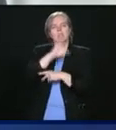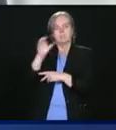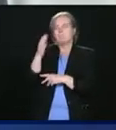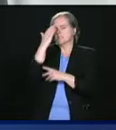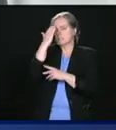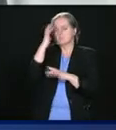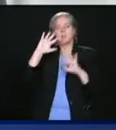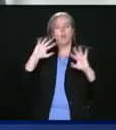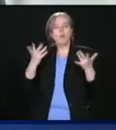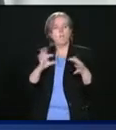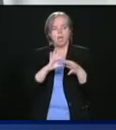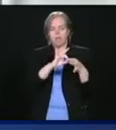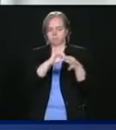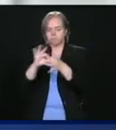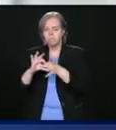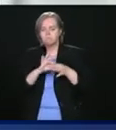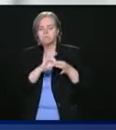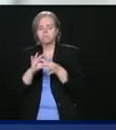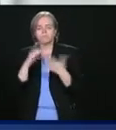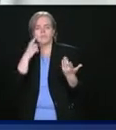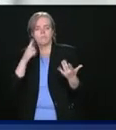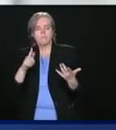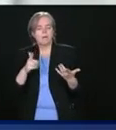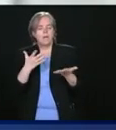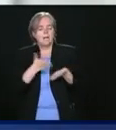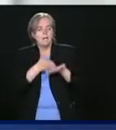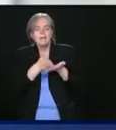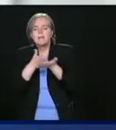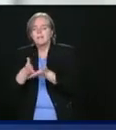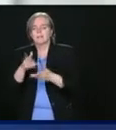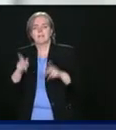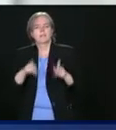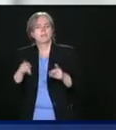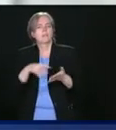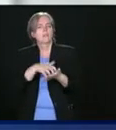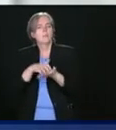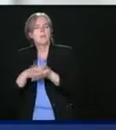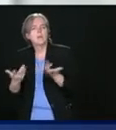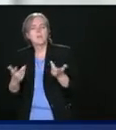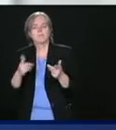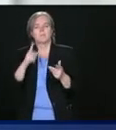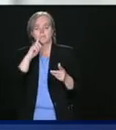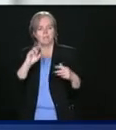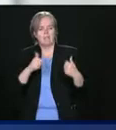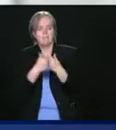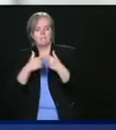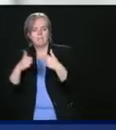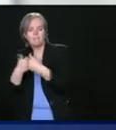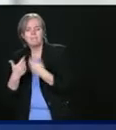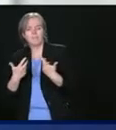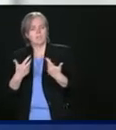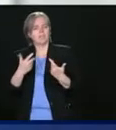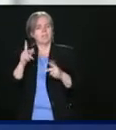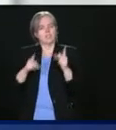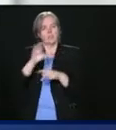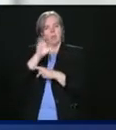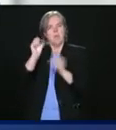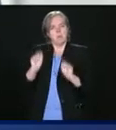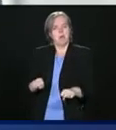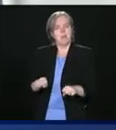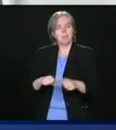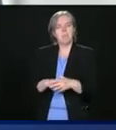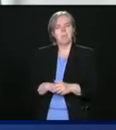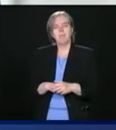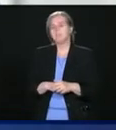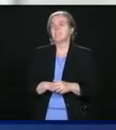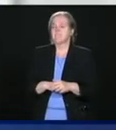les Canadiens travaillent de façon incroyable à l'heure actuelle pour tenter de corriger les erreurs dans ces programmes, les